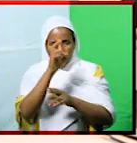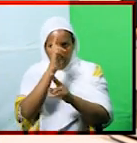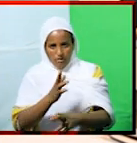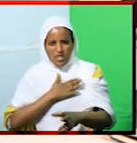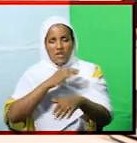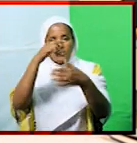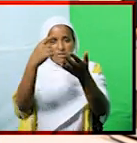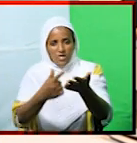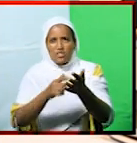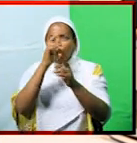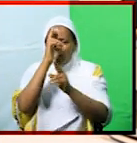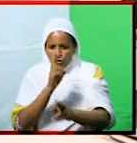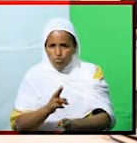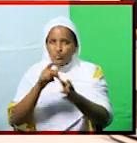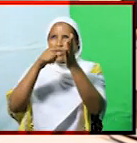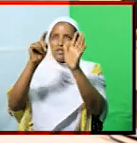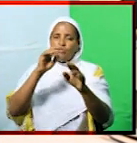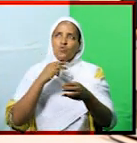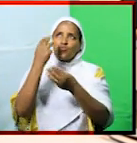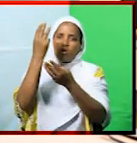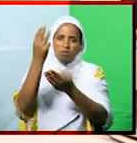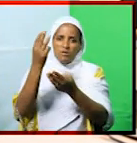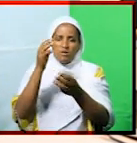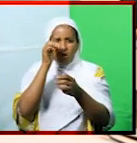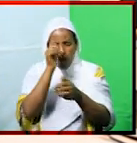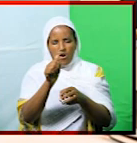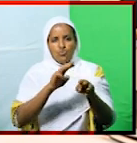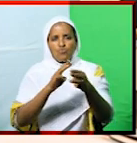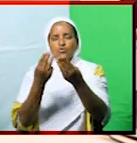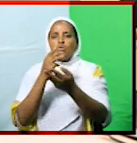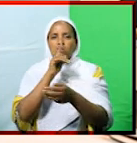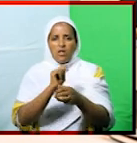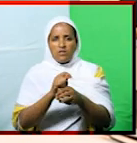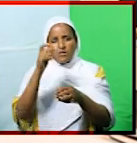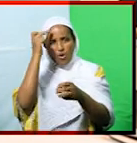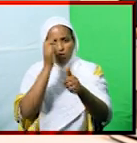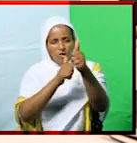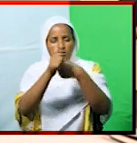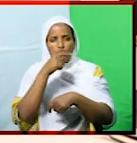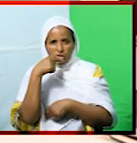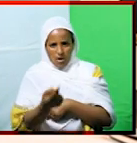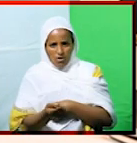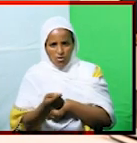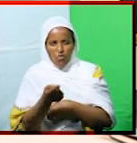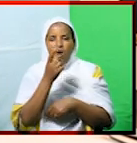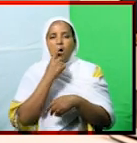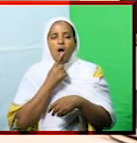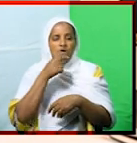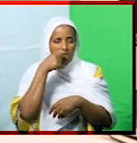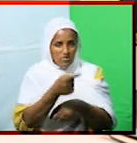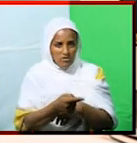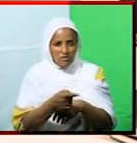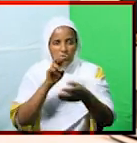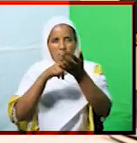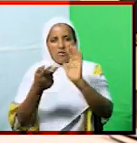ተናግሯል መዝሙር 49 ላይ መስዋዕት ክብርት ተሴባህኒ ህየ ፍኖት እንተባቲ አርአየ እግዚአብሔር